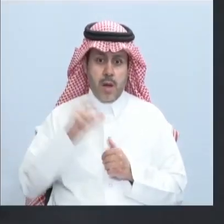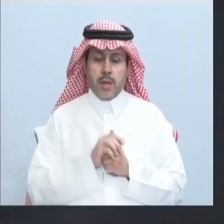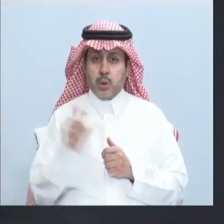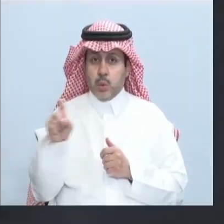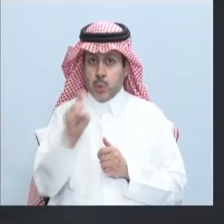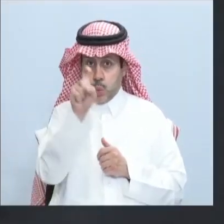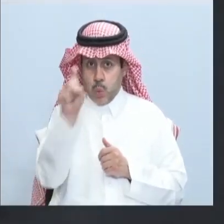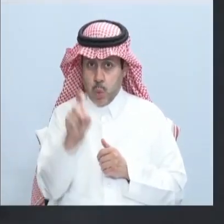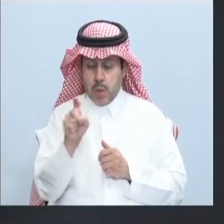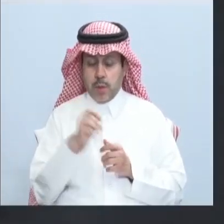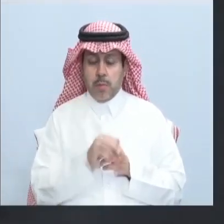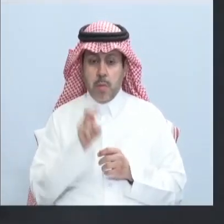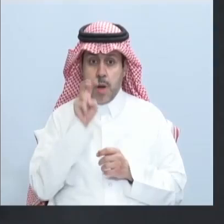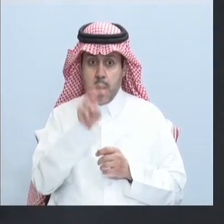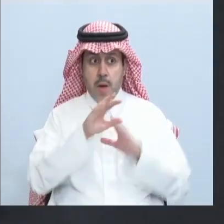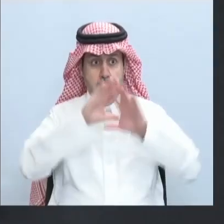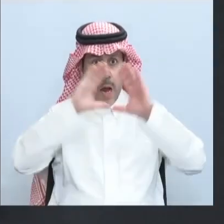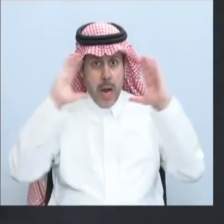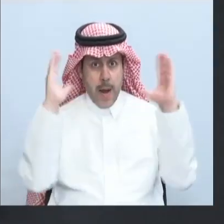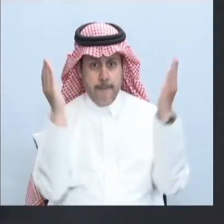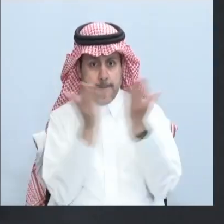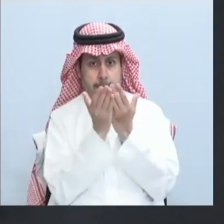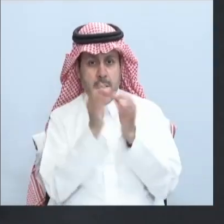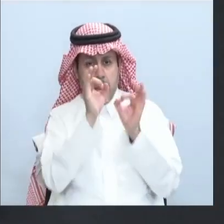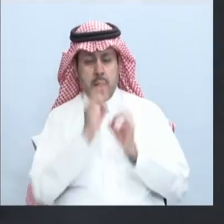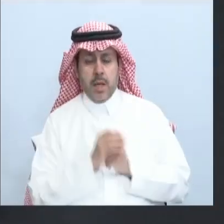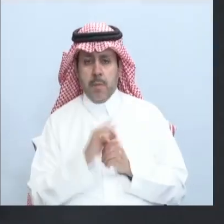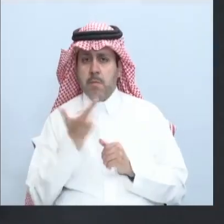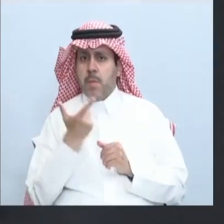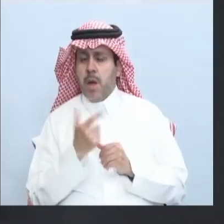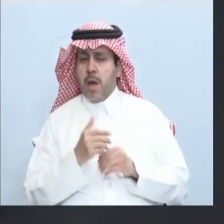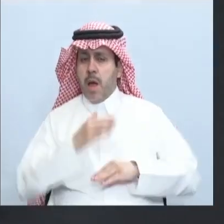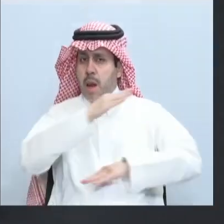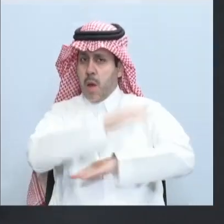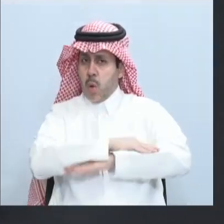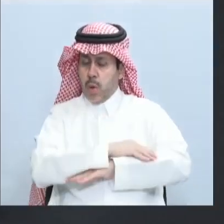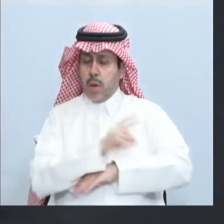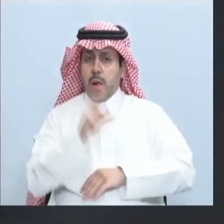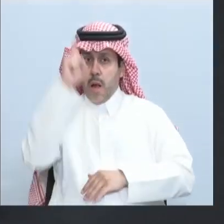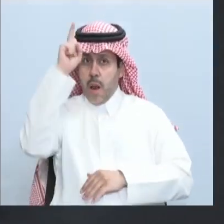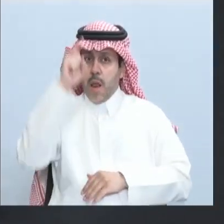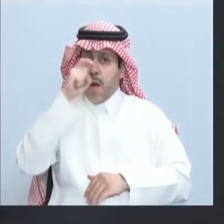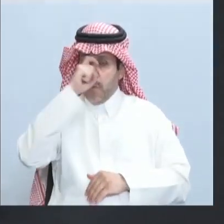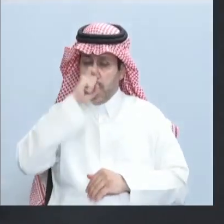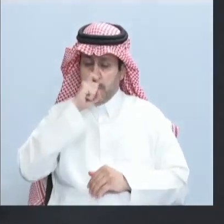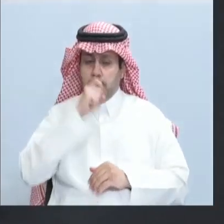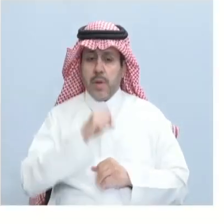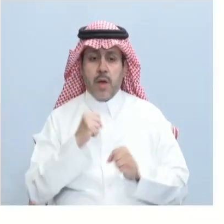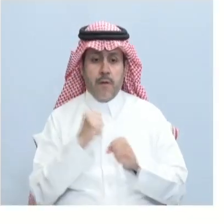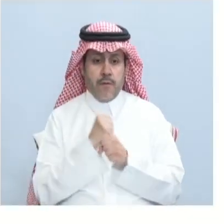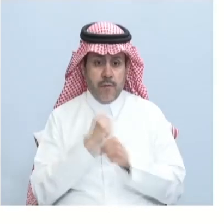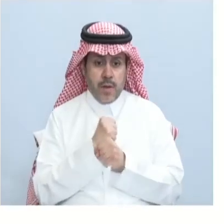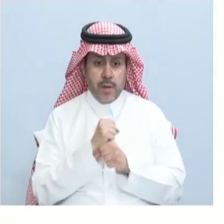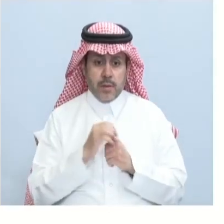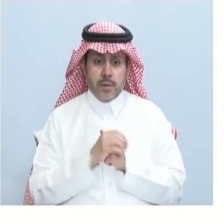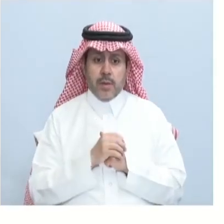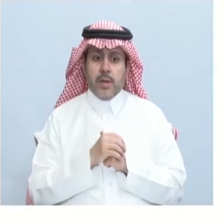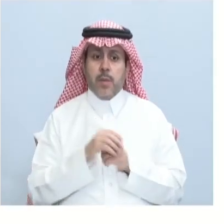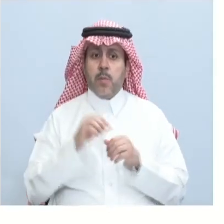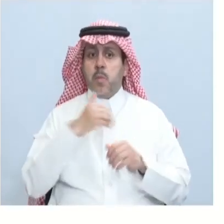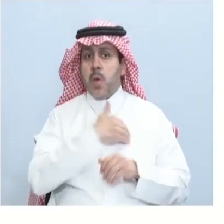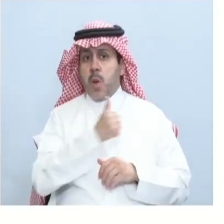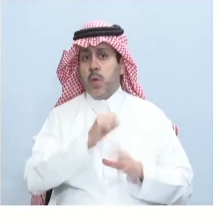بنظره عامه للايات ما الخلق الذي اوصى الله ببذله للمؤمنين عامه في هذه